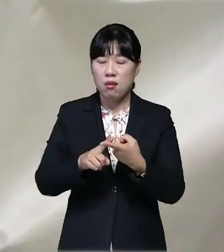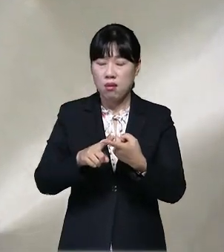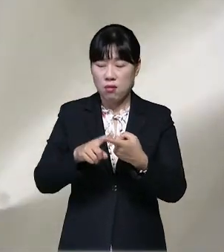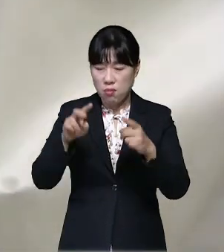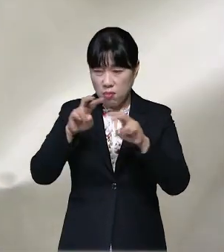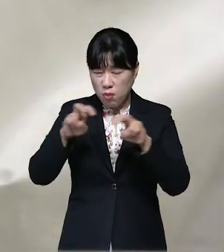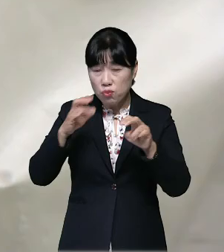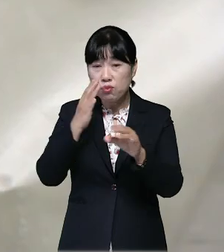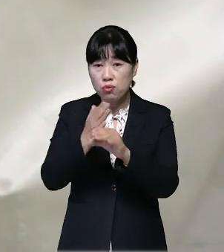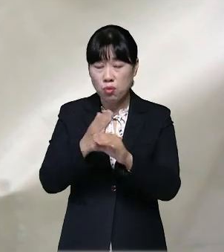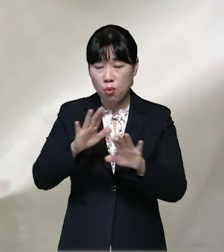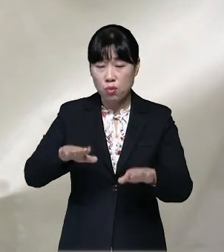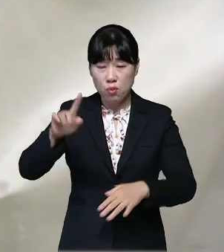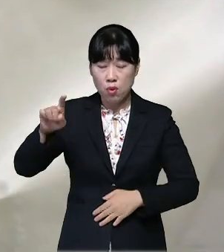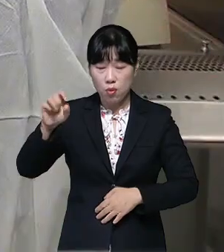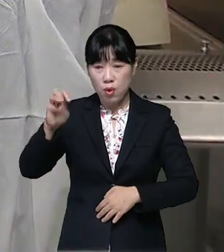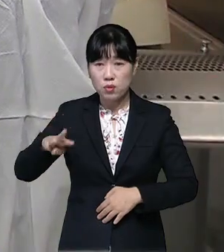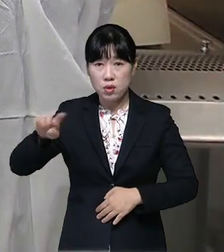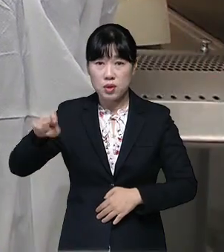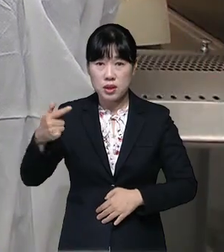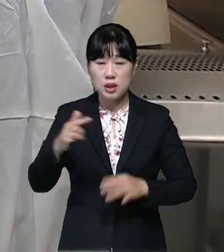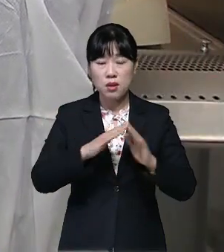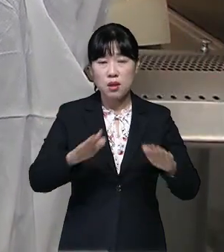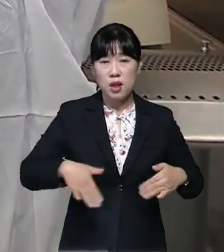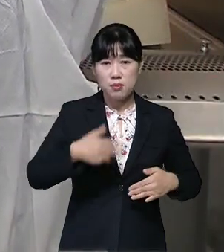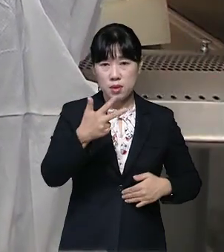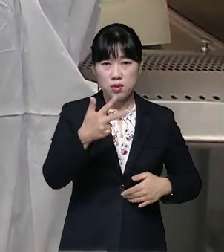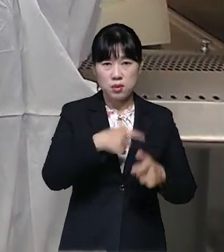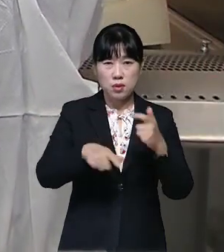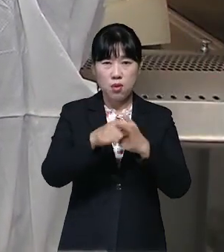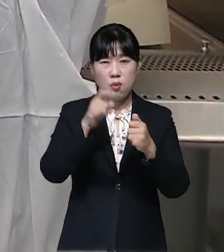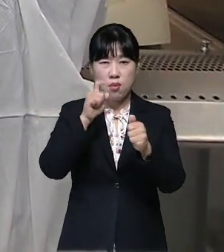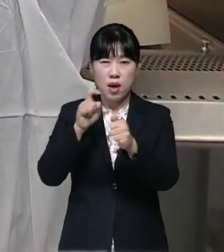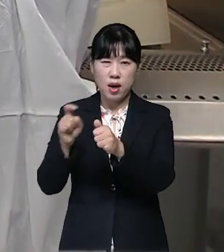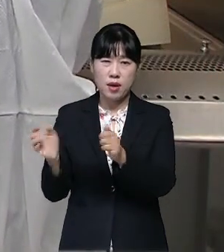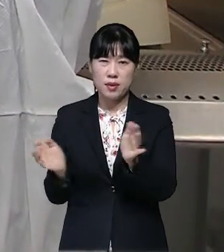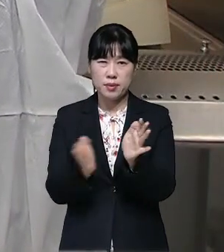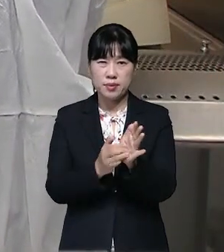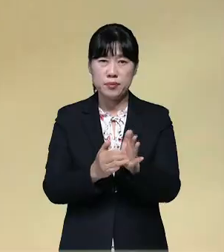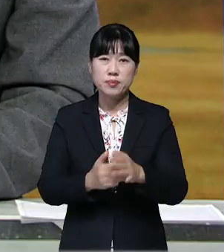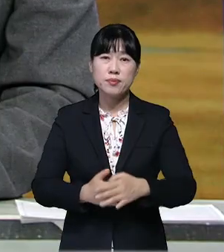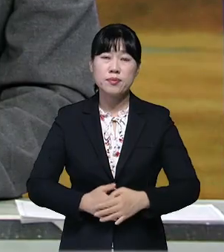오늘 광주에선 16명, 전남은 7명이 추가 확진됐습니다.